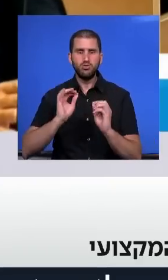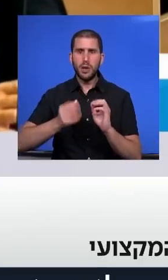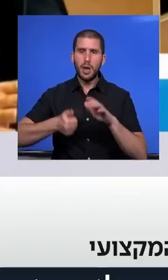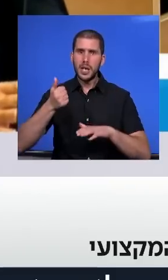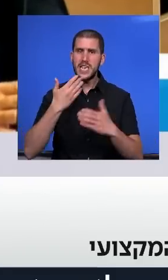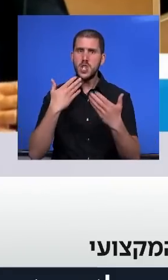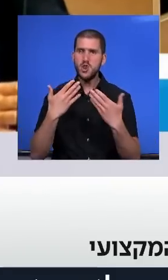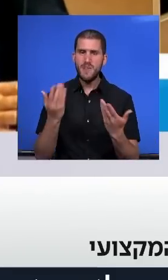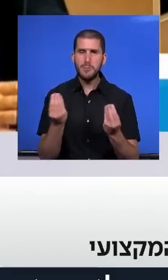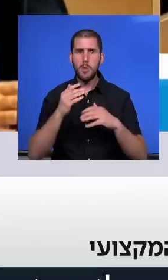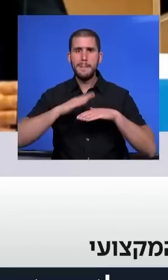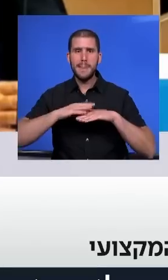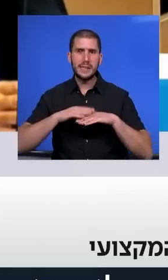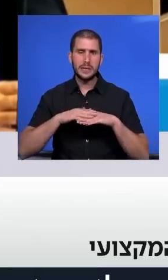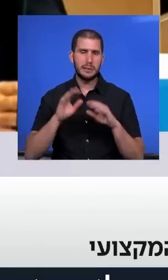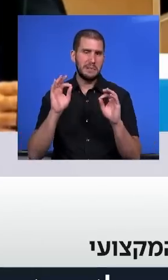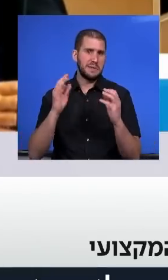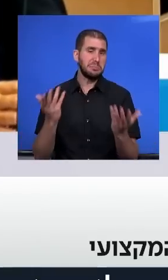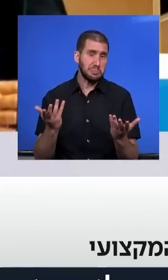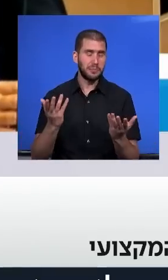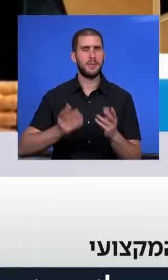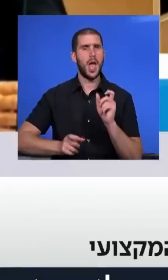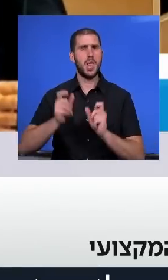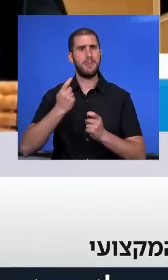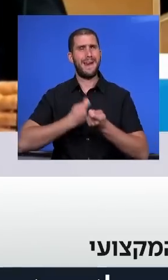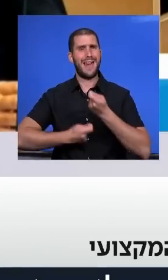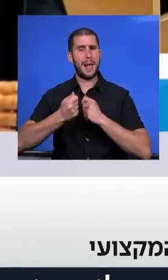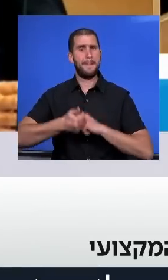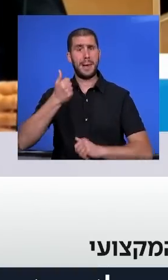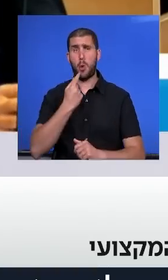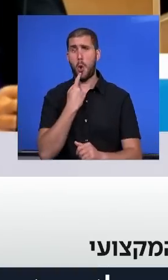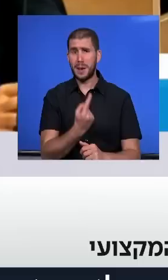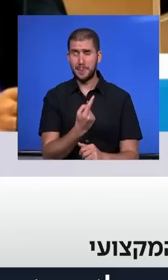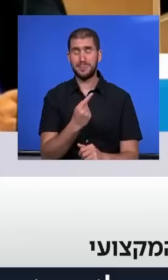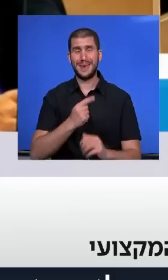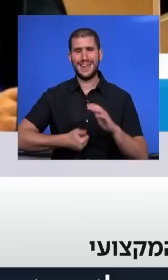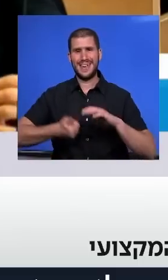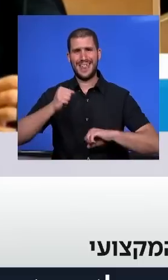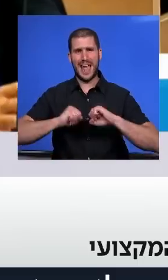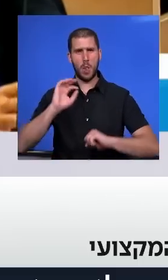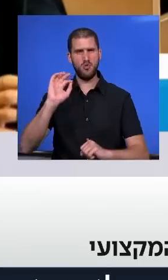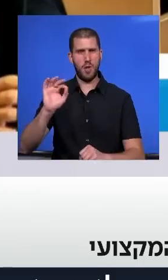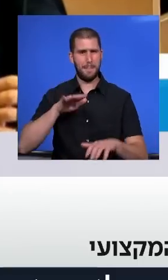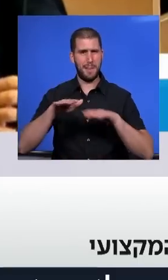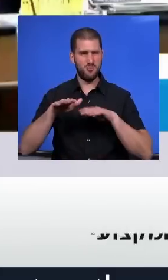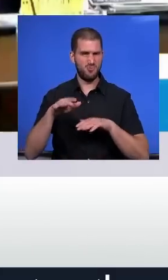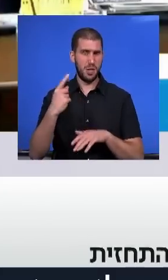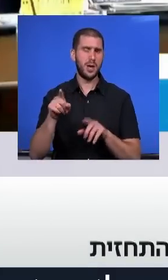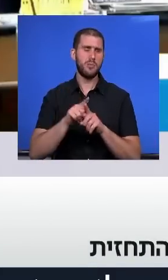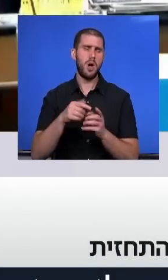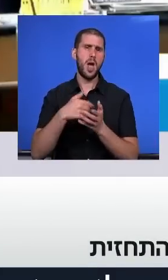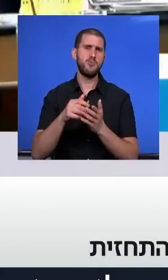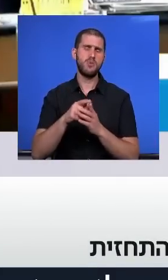ישיבה מקצועית בעניין הזה. גורמים כלכליים בכירים אומרים לנו, ההתנהלות הזאת של הממשלה היא למעשה המשך של אותו